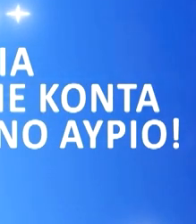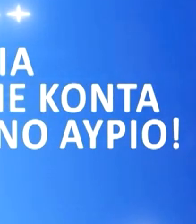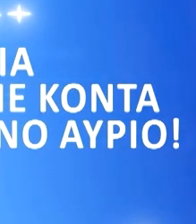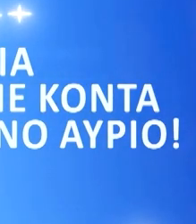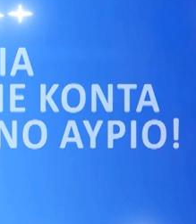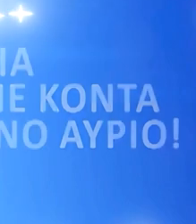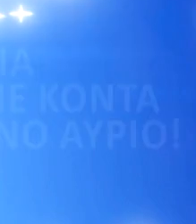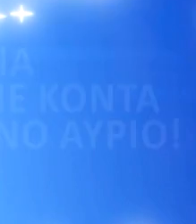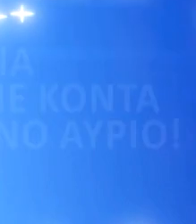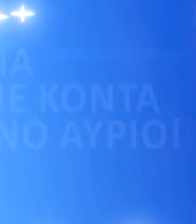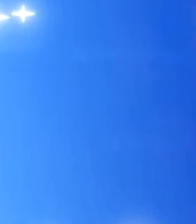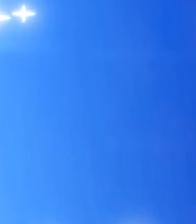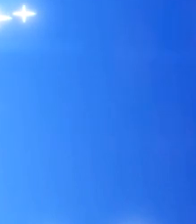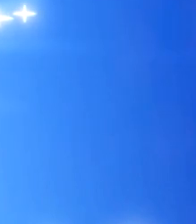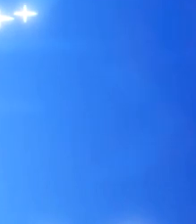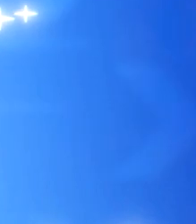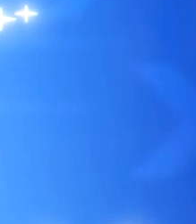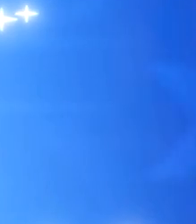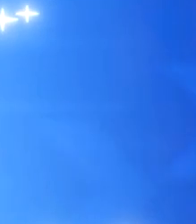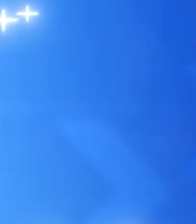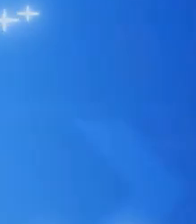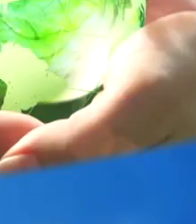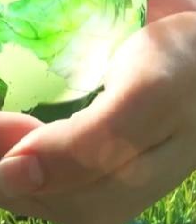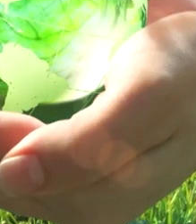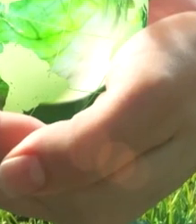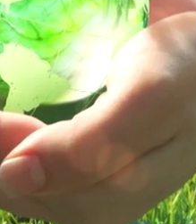αύριο για το οποίο δεσμευόμαστε.